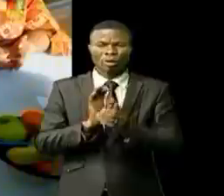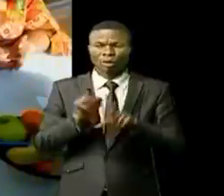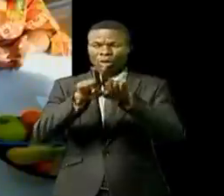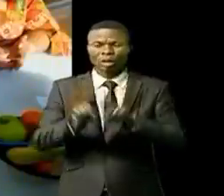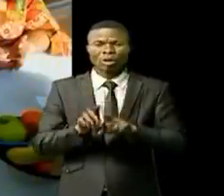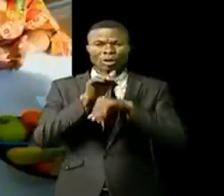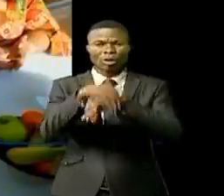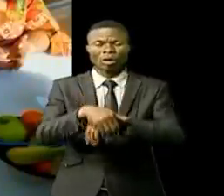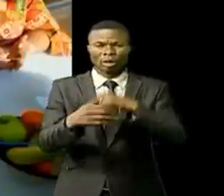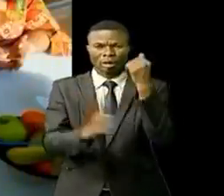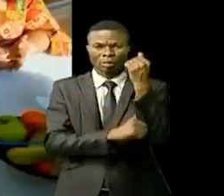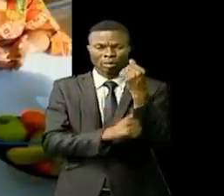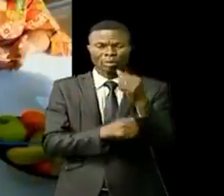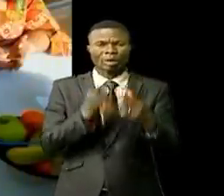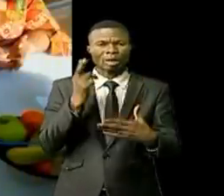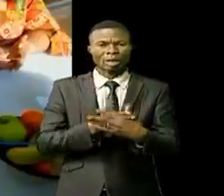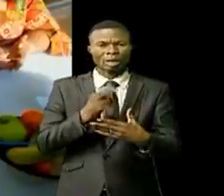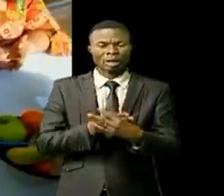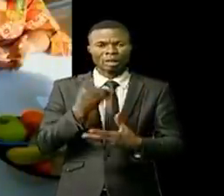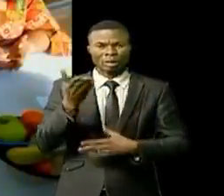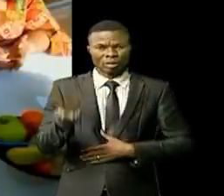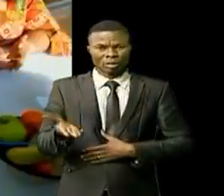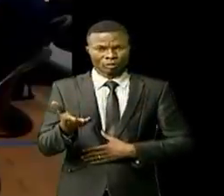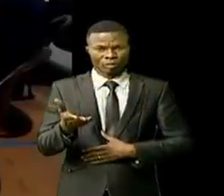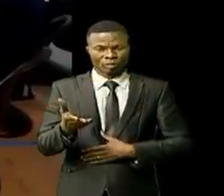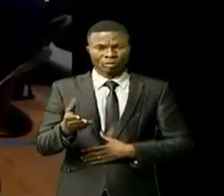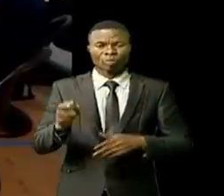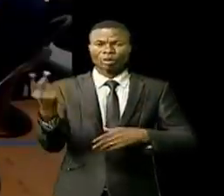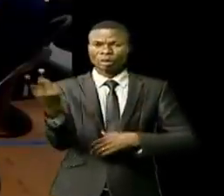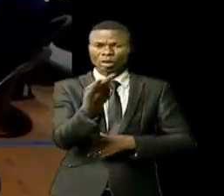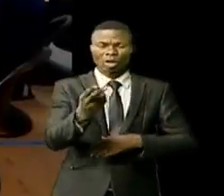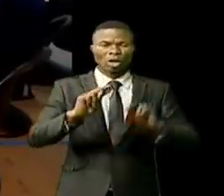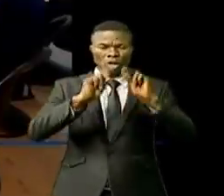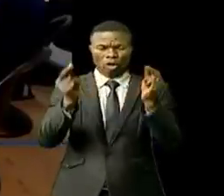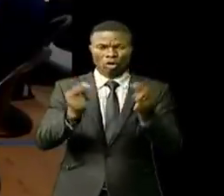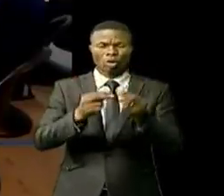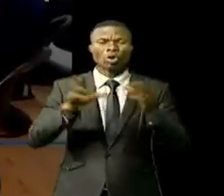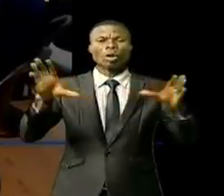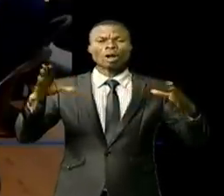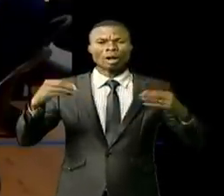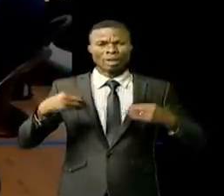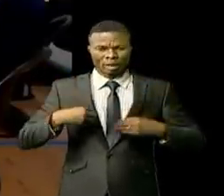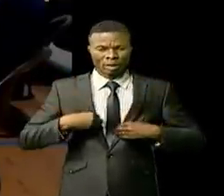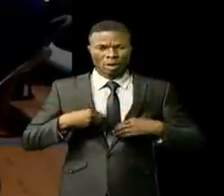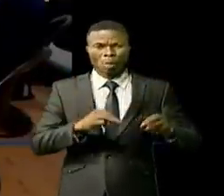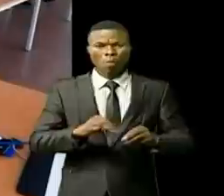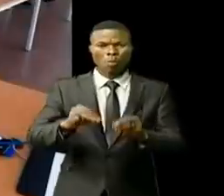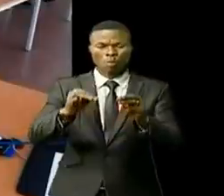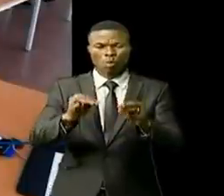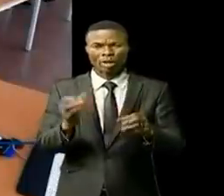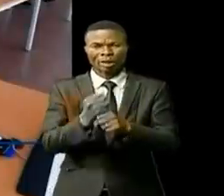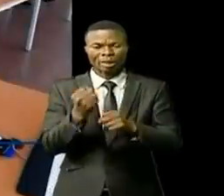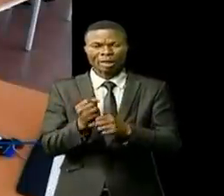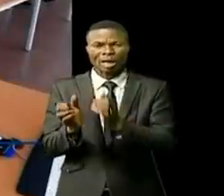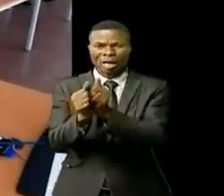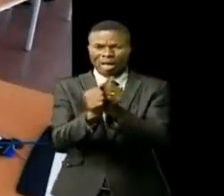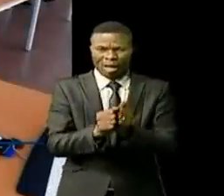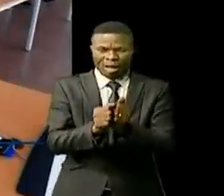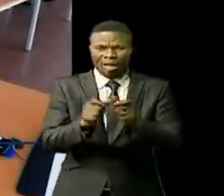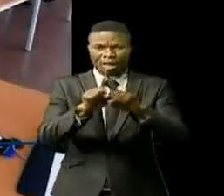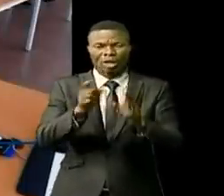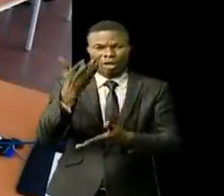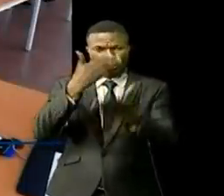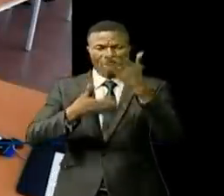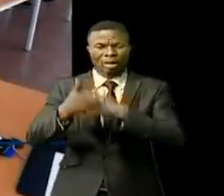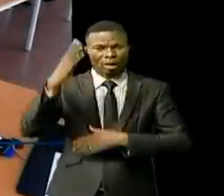participation des personnes en situation de handicap, les deux parties se sont mis d'accord sur les possibilités de collaboration et d'échanges